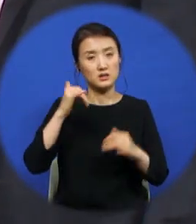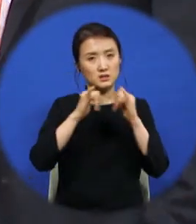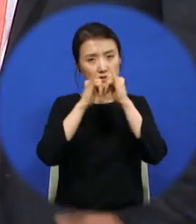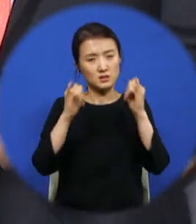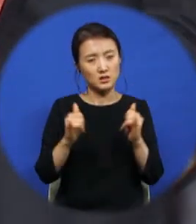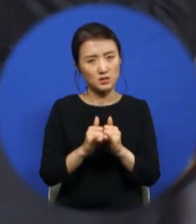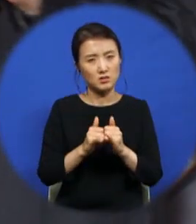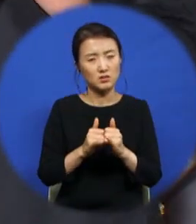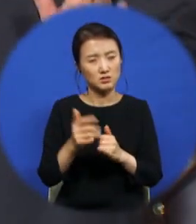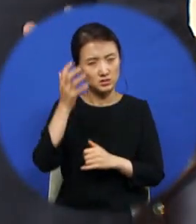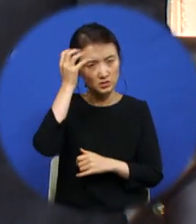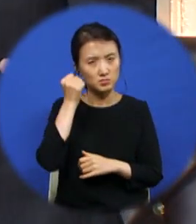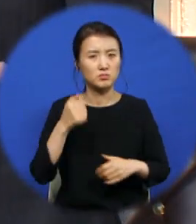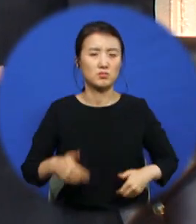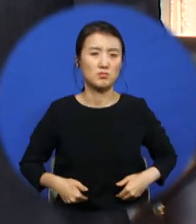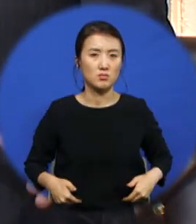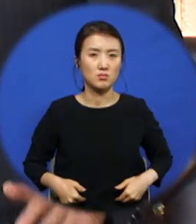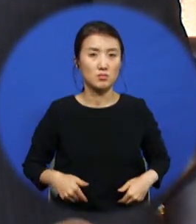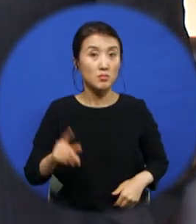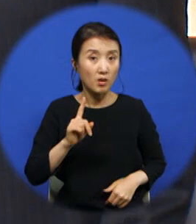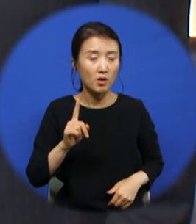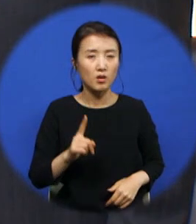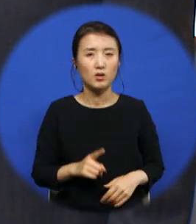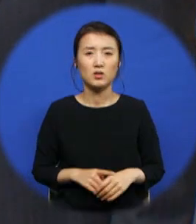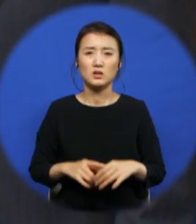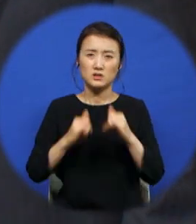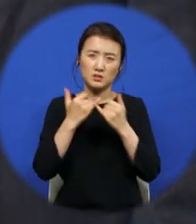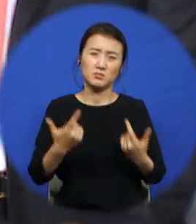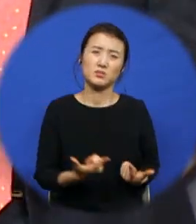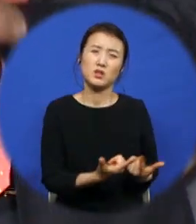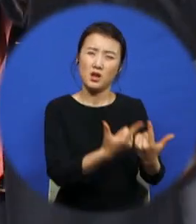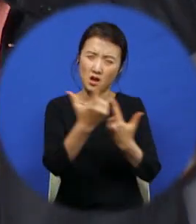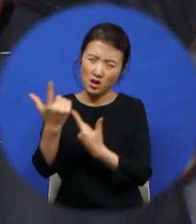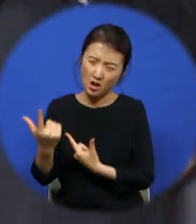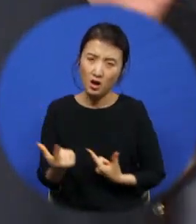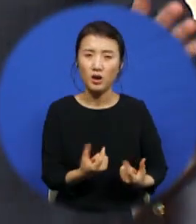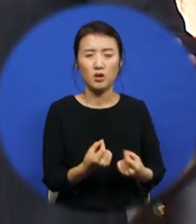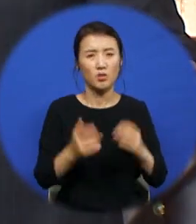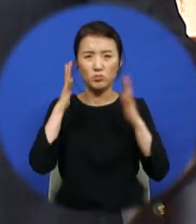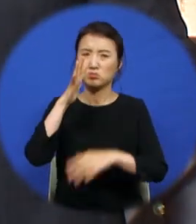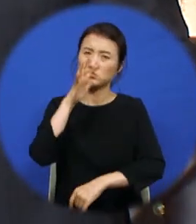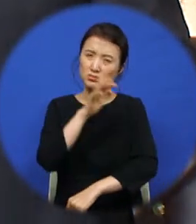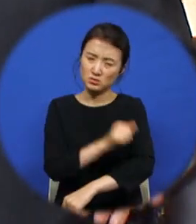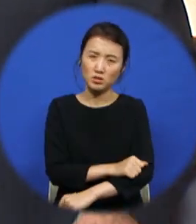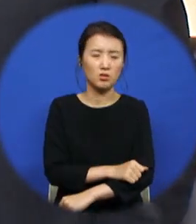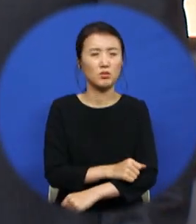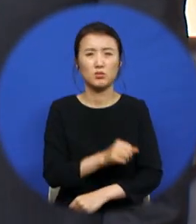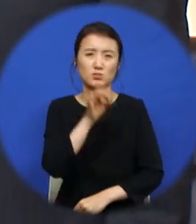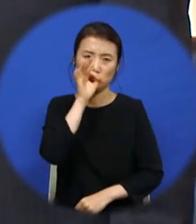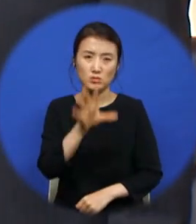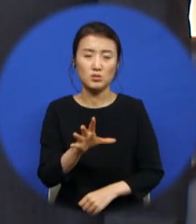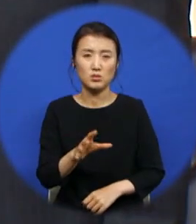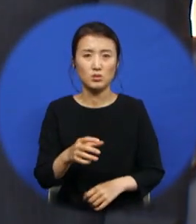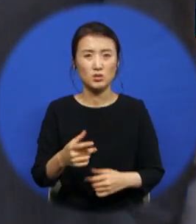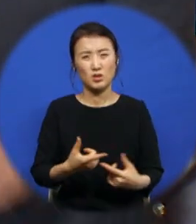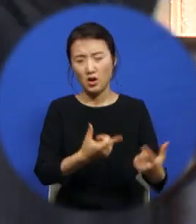좋겠습니다 모은 사람이 다 공부를 잘할 수 없지 않습니까 그리고 공문을 다 잘할 필요가 없잖아요